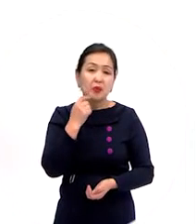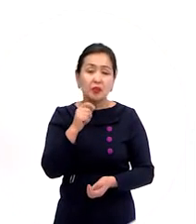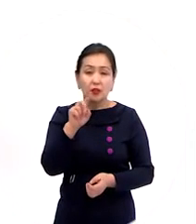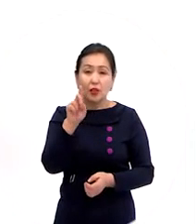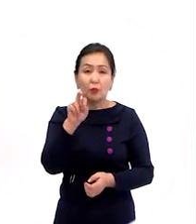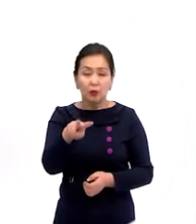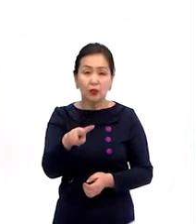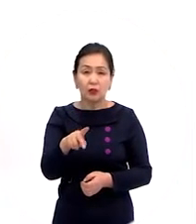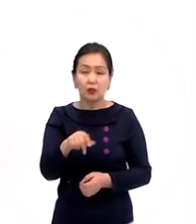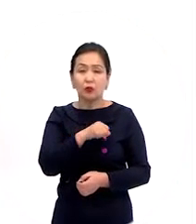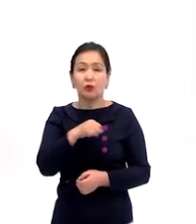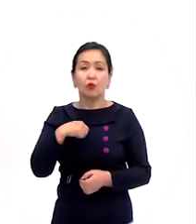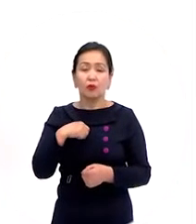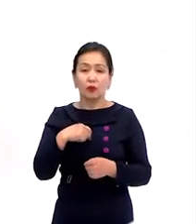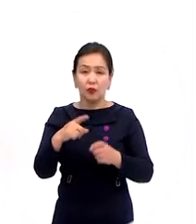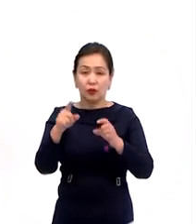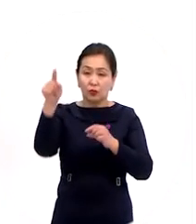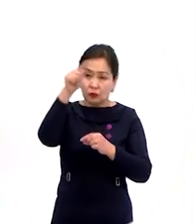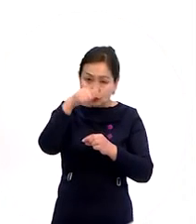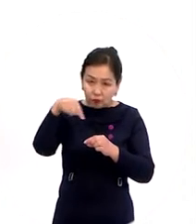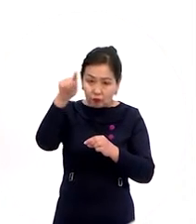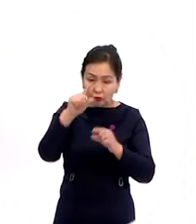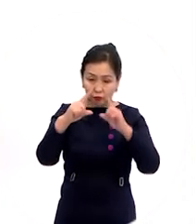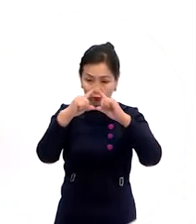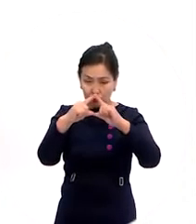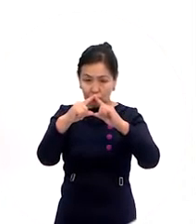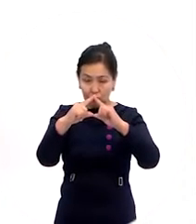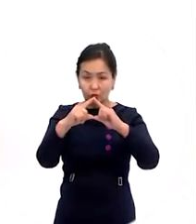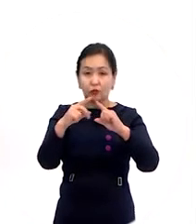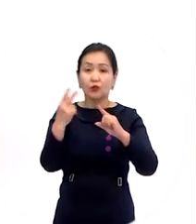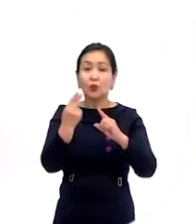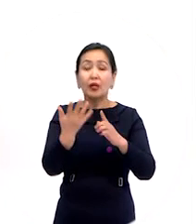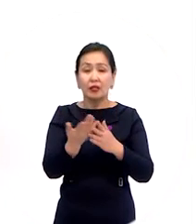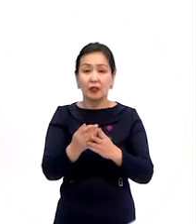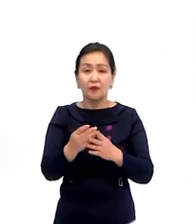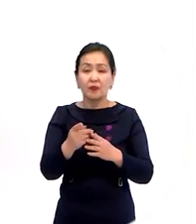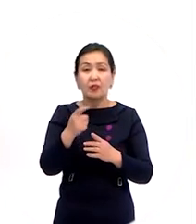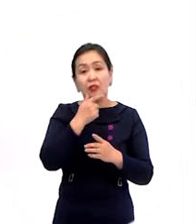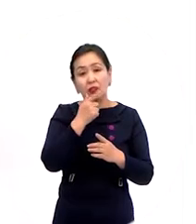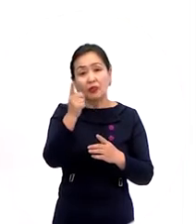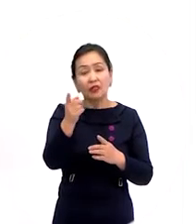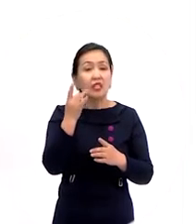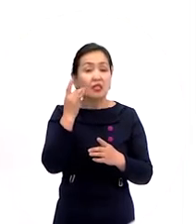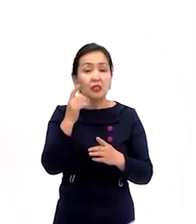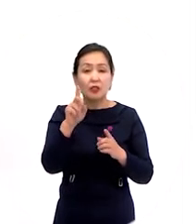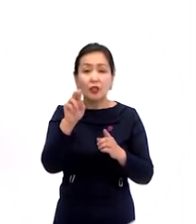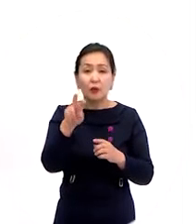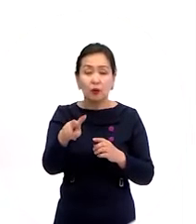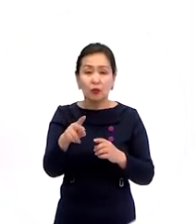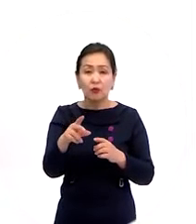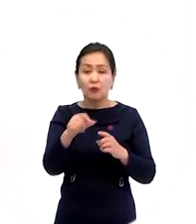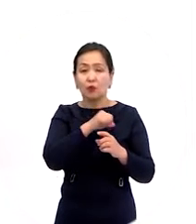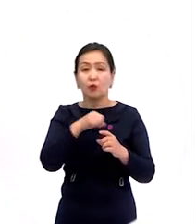эмэгтэй бол өөрийгөө ингэж зураарай. Хэрвээ чи эрэгтэй бол